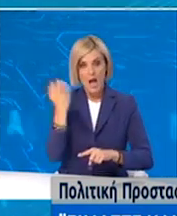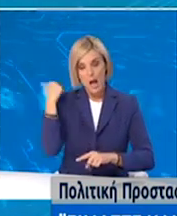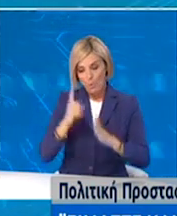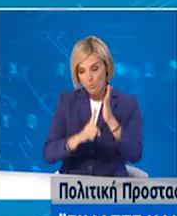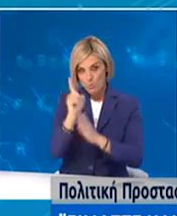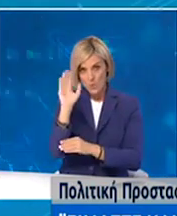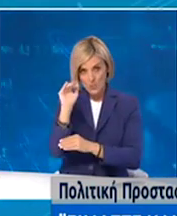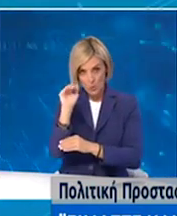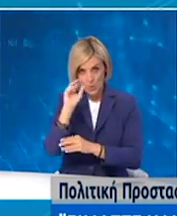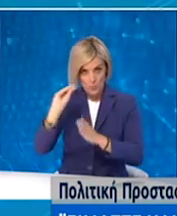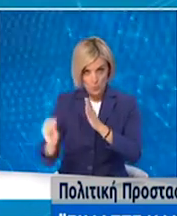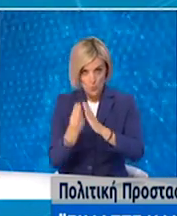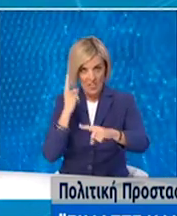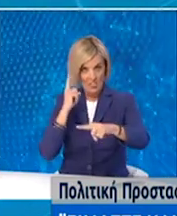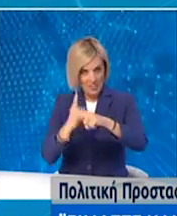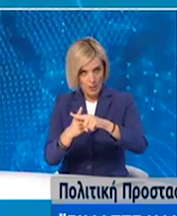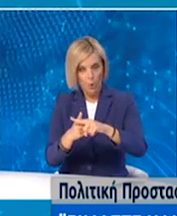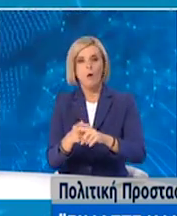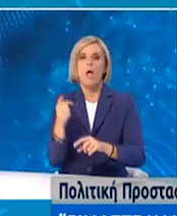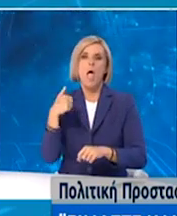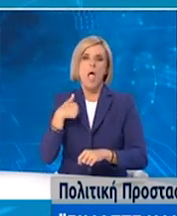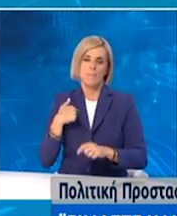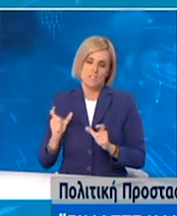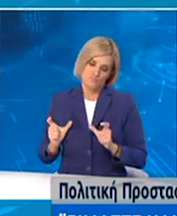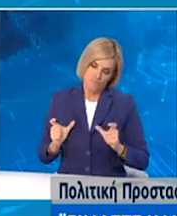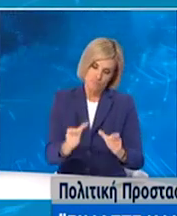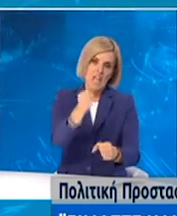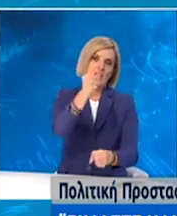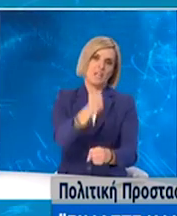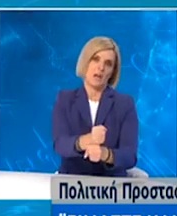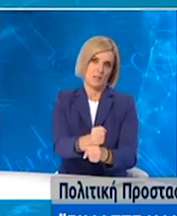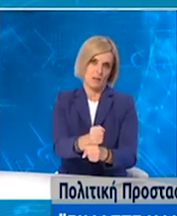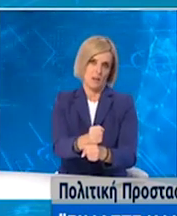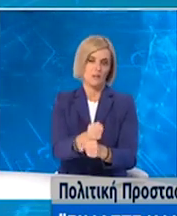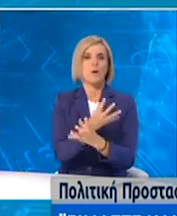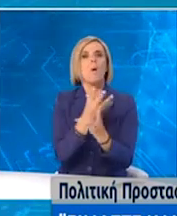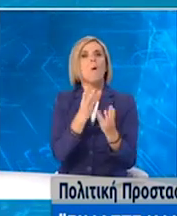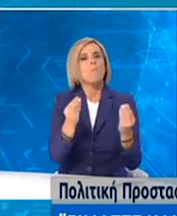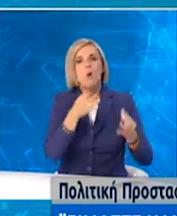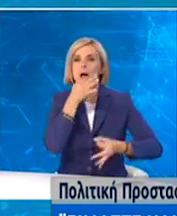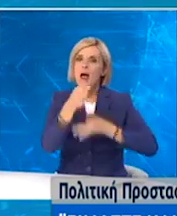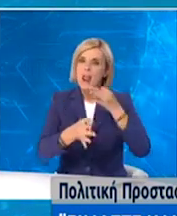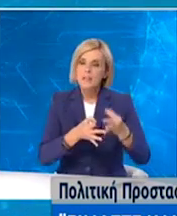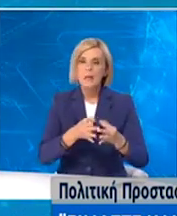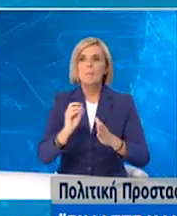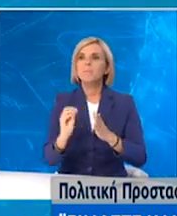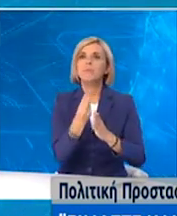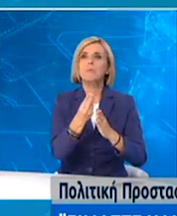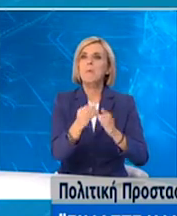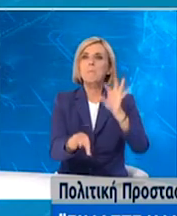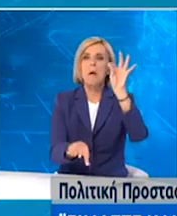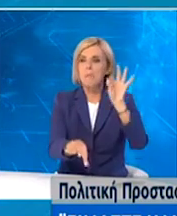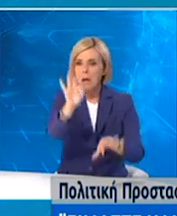κάνει. Αντιλαμβάνομαι ότι υπάρχει μια γενικότερη συζήτηση για τα ζήτηματα των ορφανών κρουσμάτων, αλλά επιτρέψτε μου να πω ότι